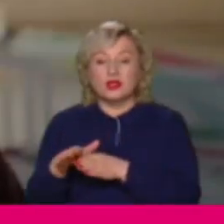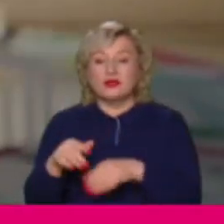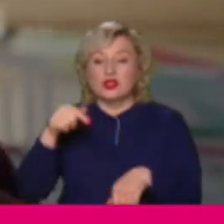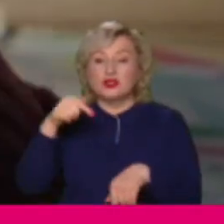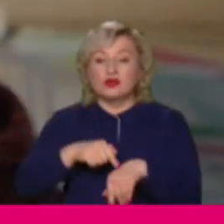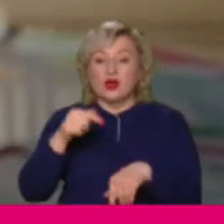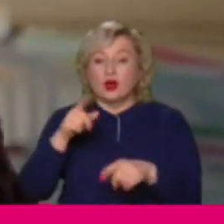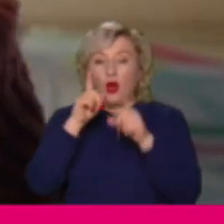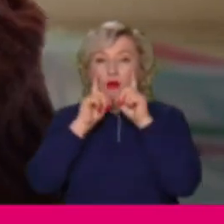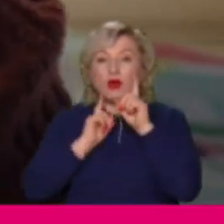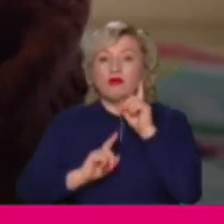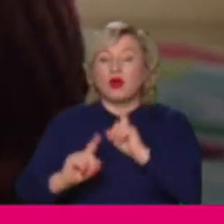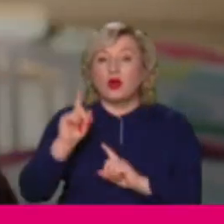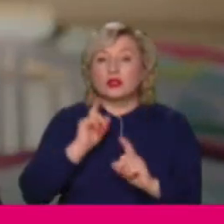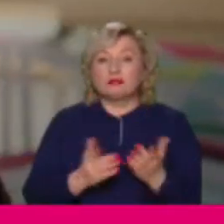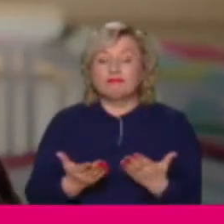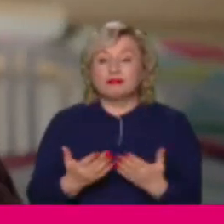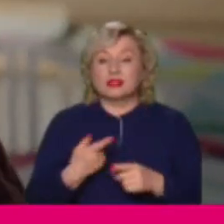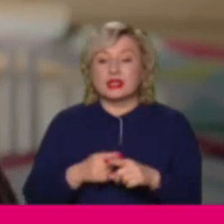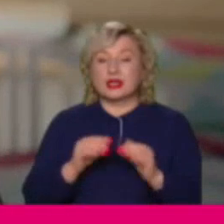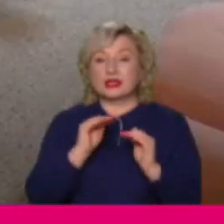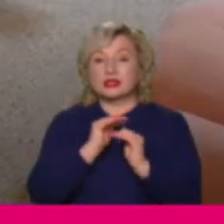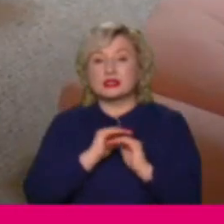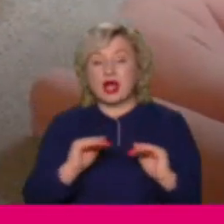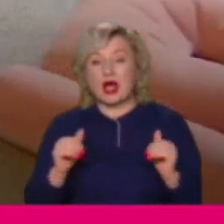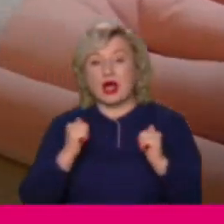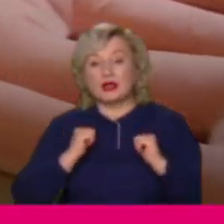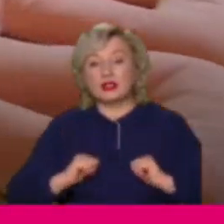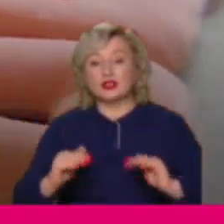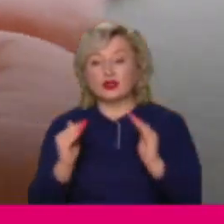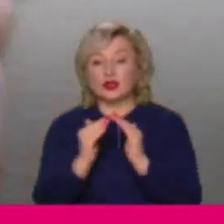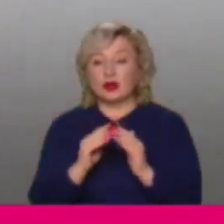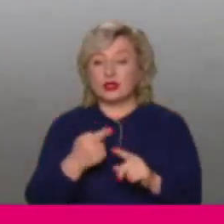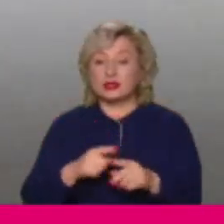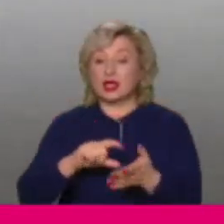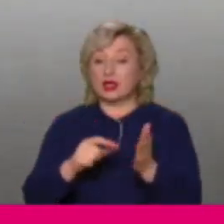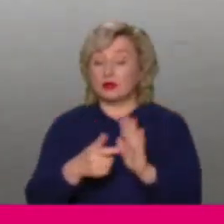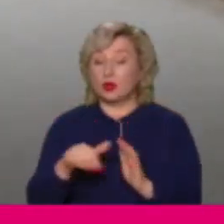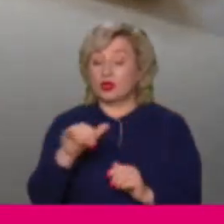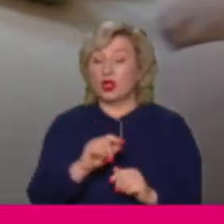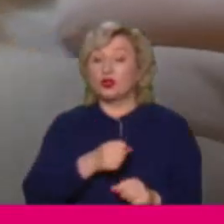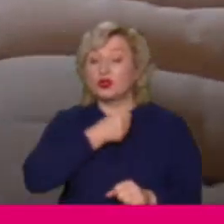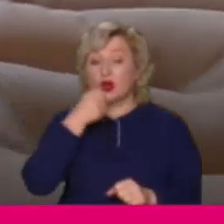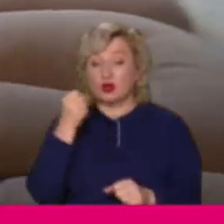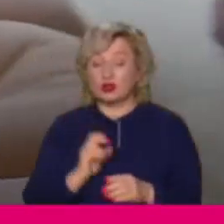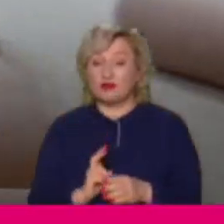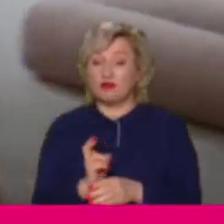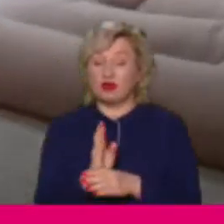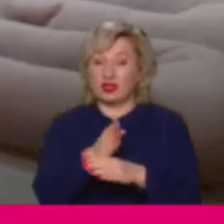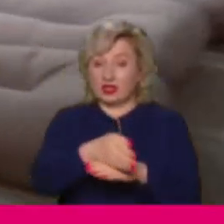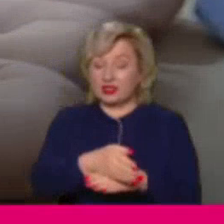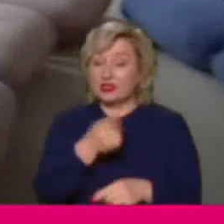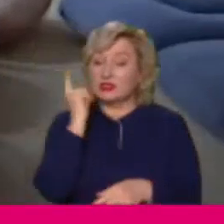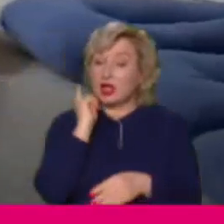такий комфорт і цей затишок домашній. А це кімната, куди дорослим вхід заборонено. Бачимо,